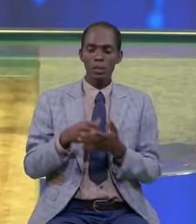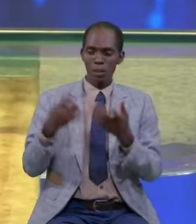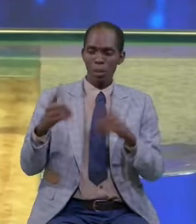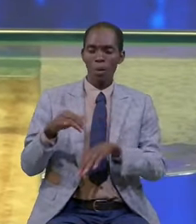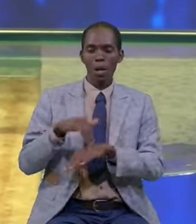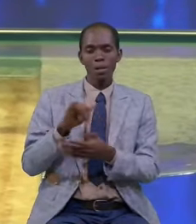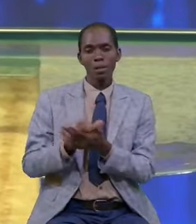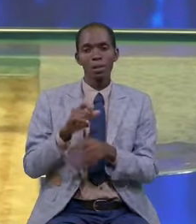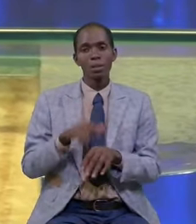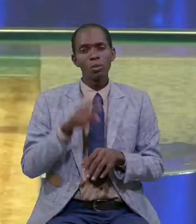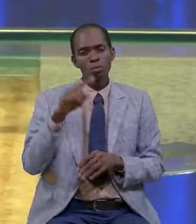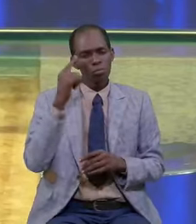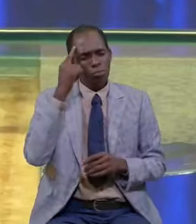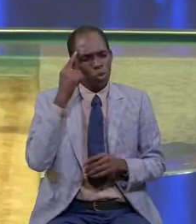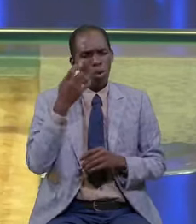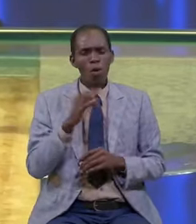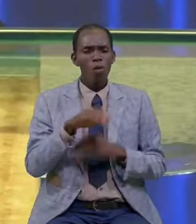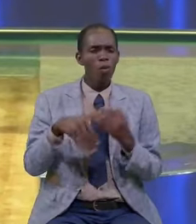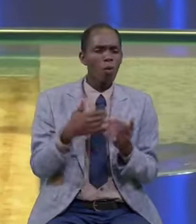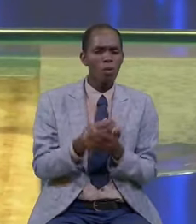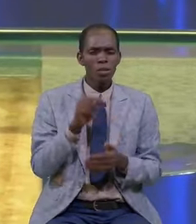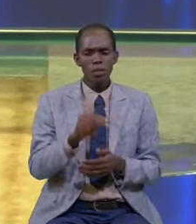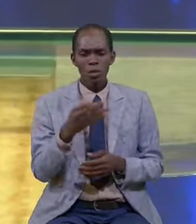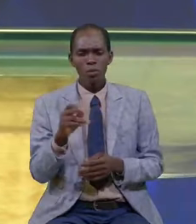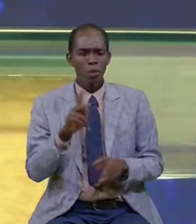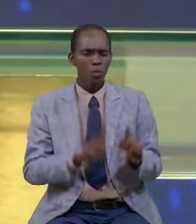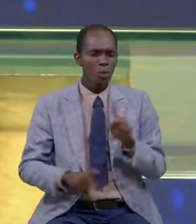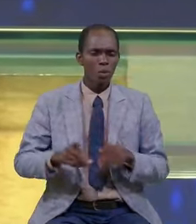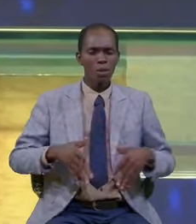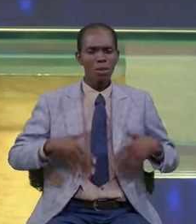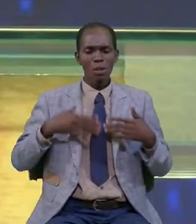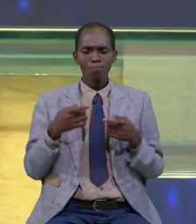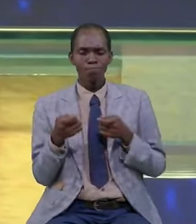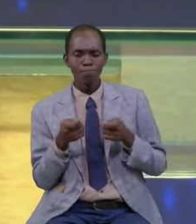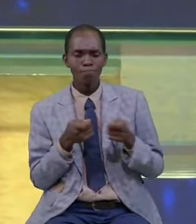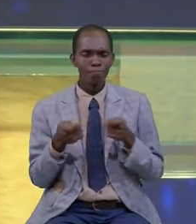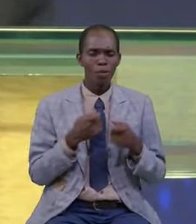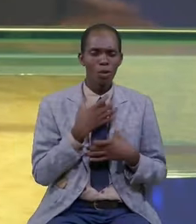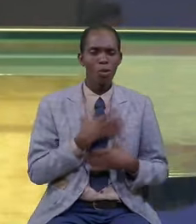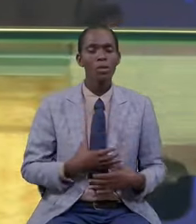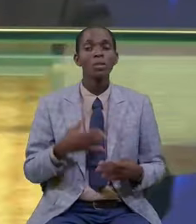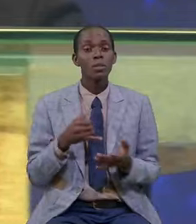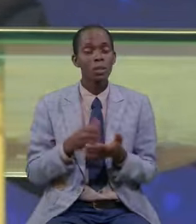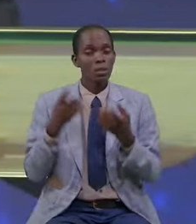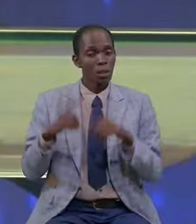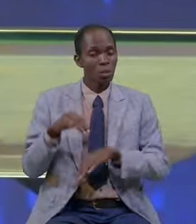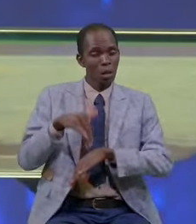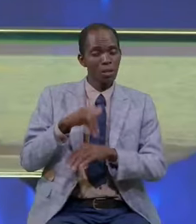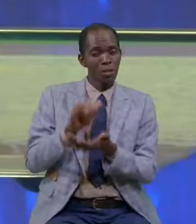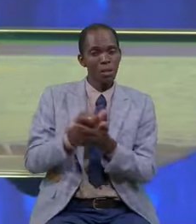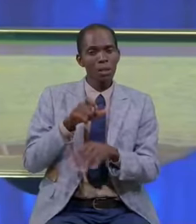veut parler des besoins de leur vie, à vivre dans la pauvreté abjecte, c'était là. Mais maintenant, Dieu a